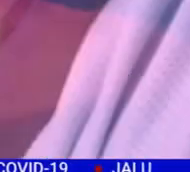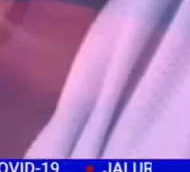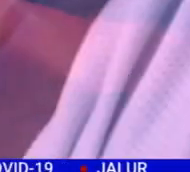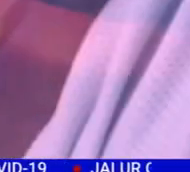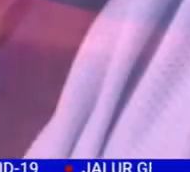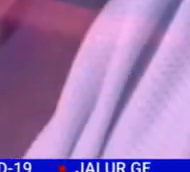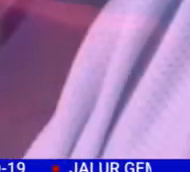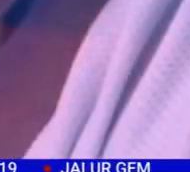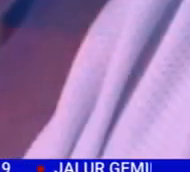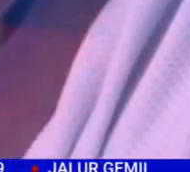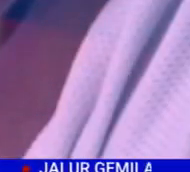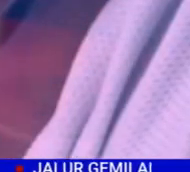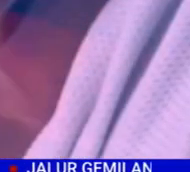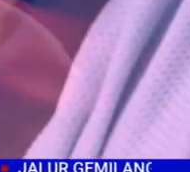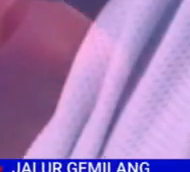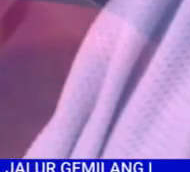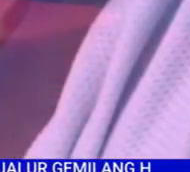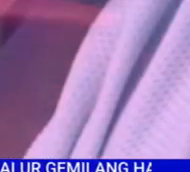Oh